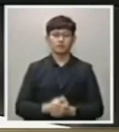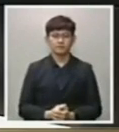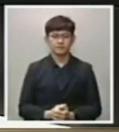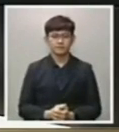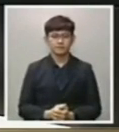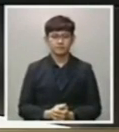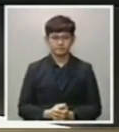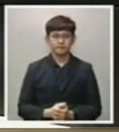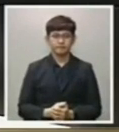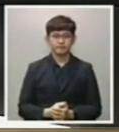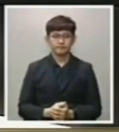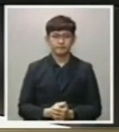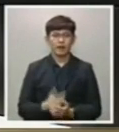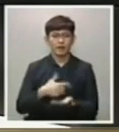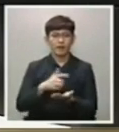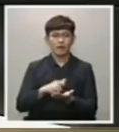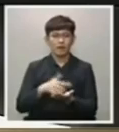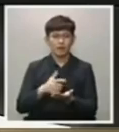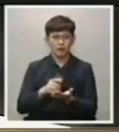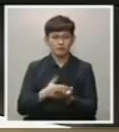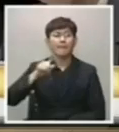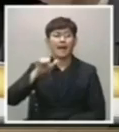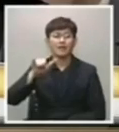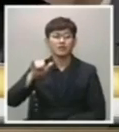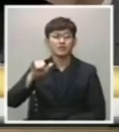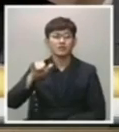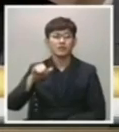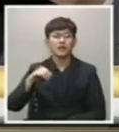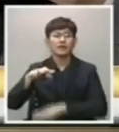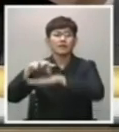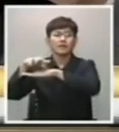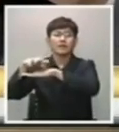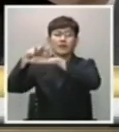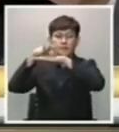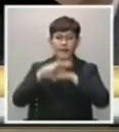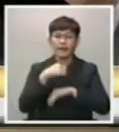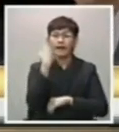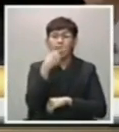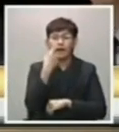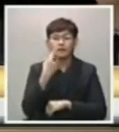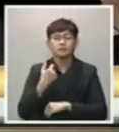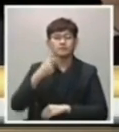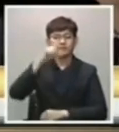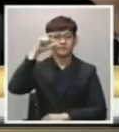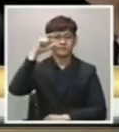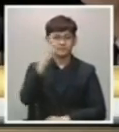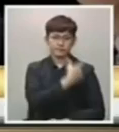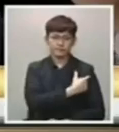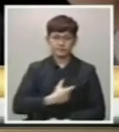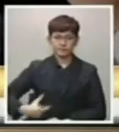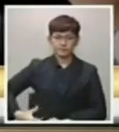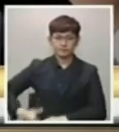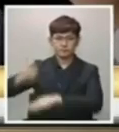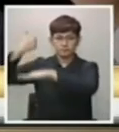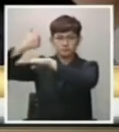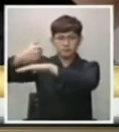ส.ที่อภิปรายทั้งหมดจำนวน42คนขณะที่ฝากรัฐบาลเองก็มีการจัดทีมองคลักษ์พิ